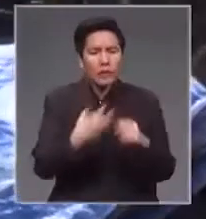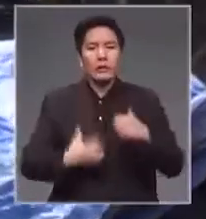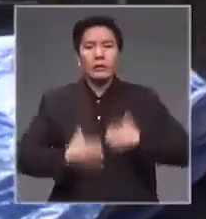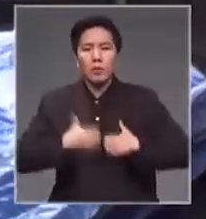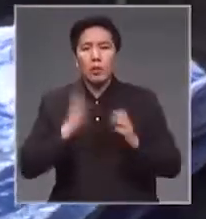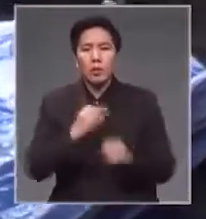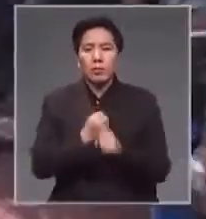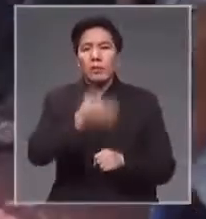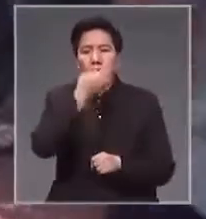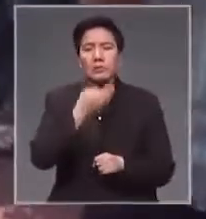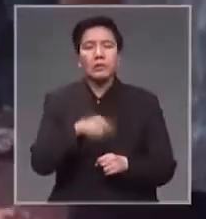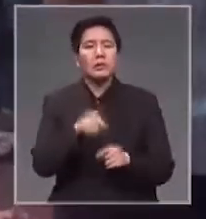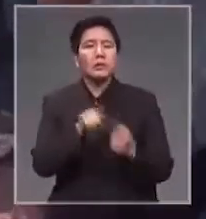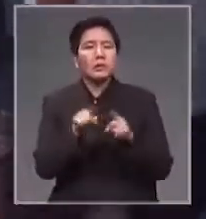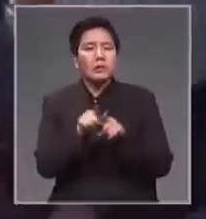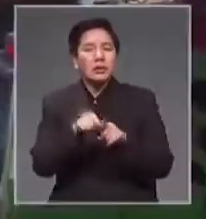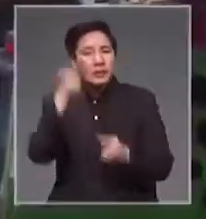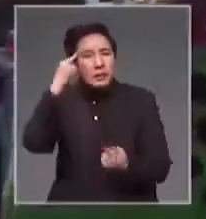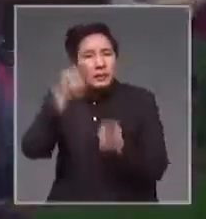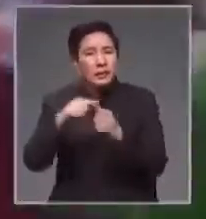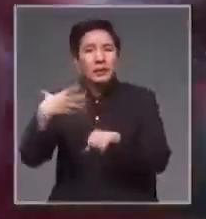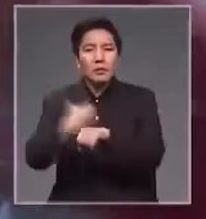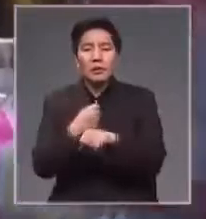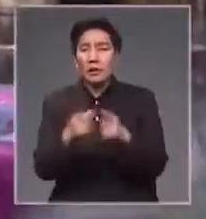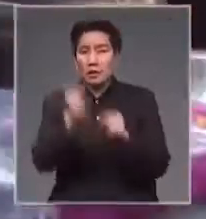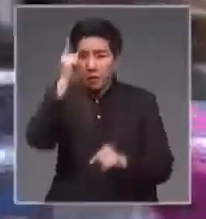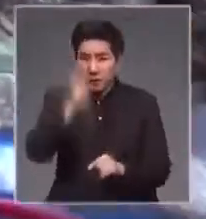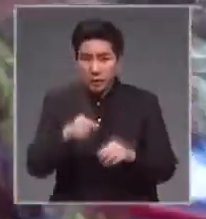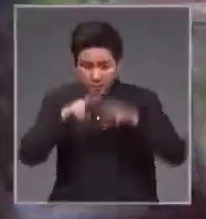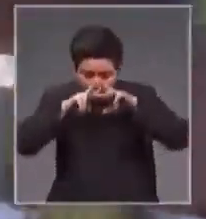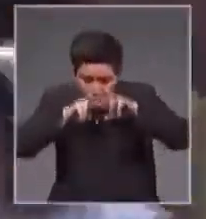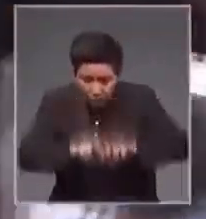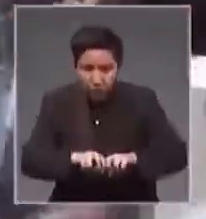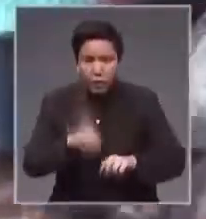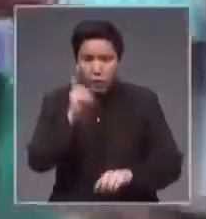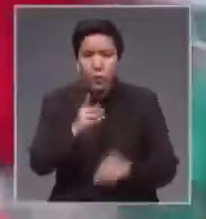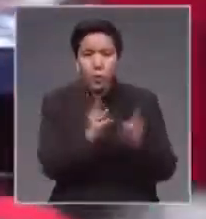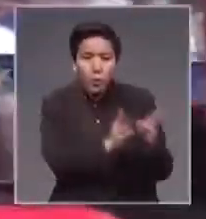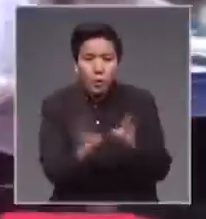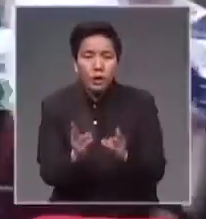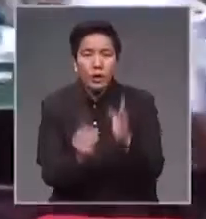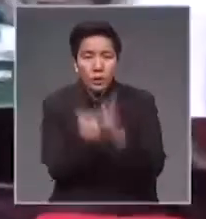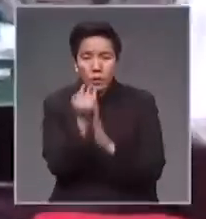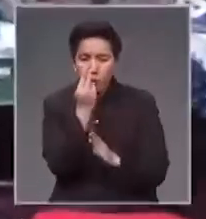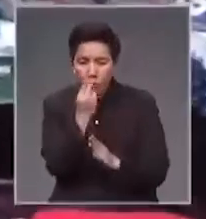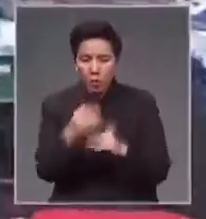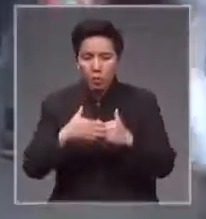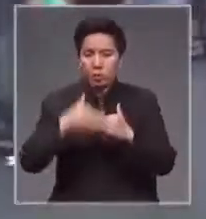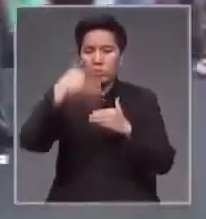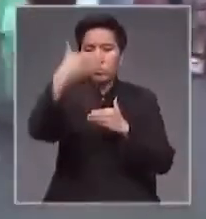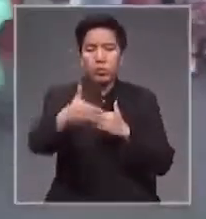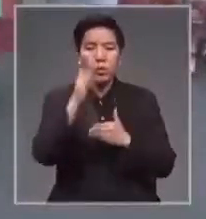วังผลทางการเมืองแล้วข้อเท็จจริงมันคืออะไรล่ะครับทำไมเราไม่สร้างการรู้ที่ถูกต้องสอนให้ประชาชนมองผลกระทบในระยะยาวชวนการท